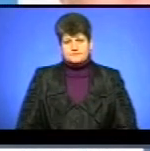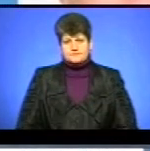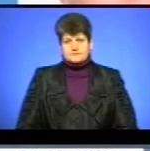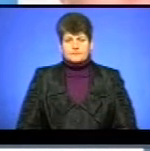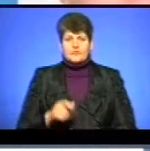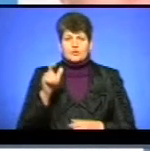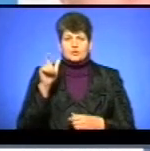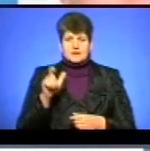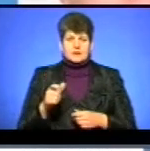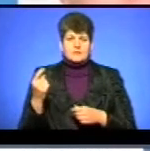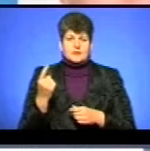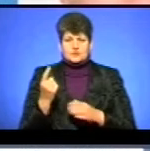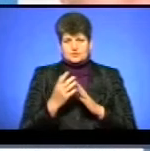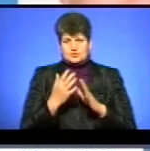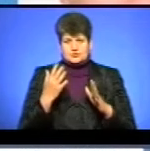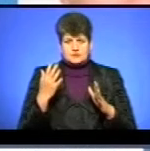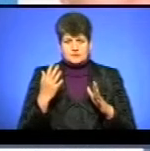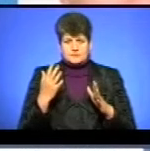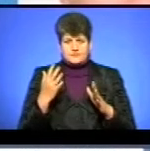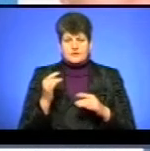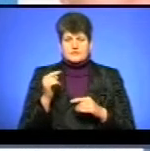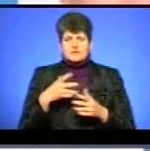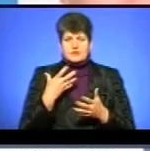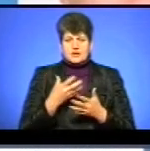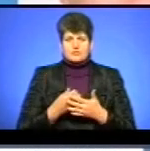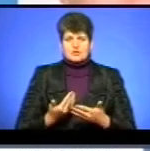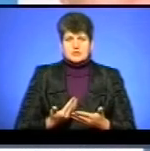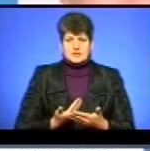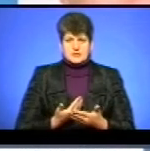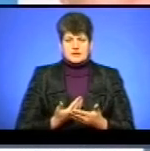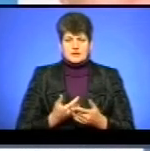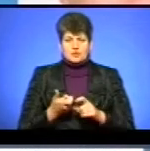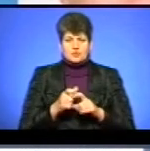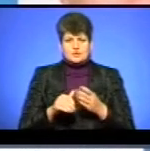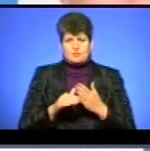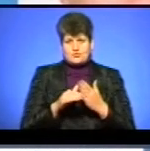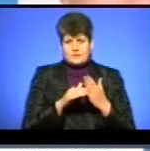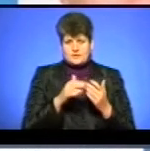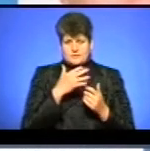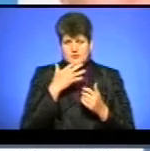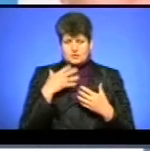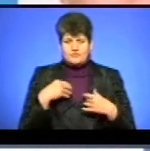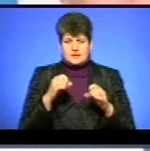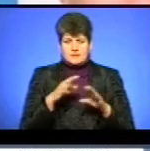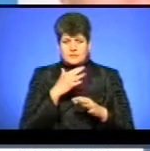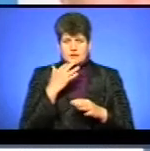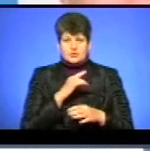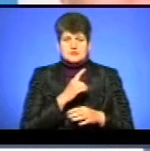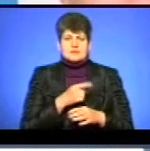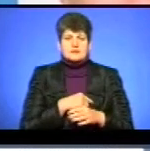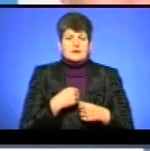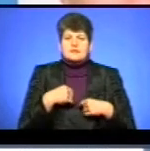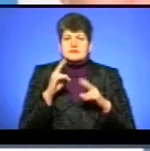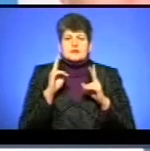Людина, в першу чергу, добився всього сам в своєму житті і багатьом дуже поміг. Пішов в розквіті сил, ну я не знаю,